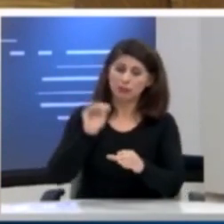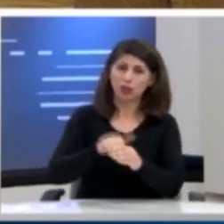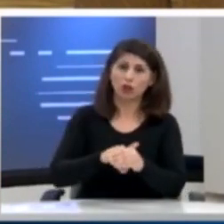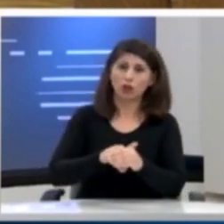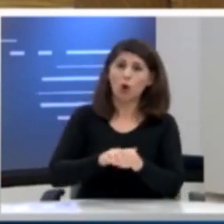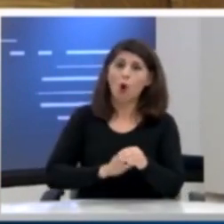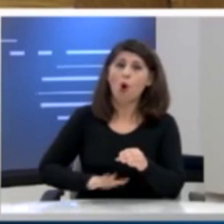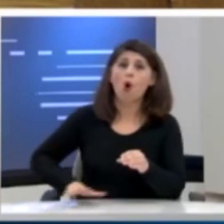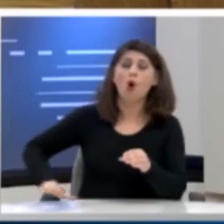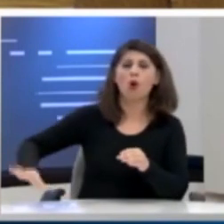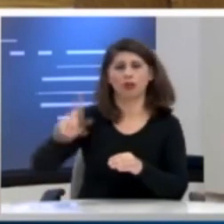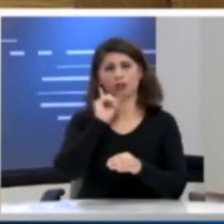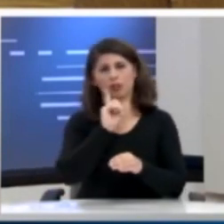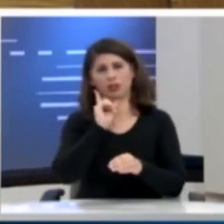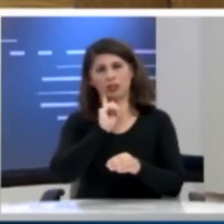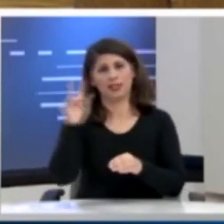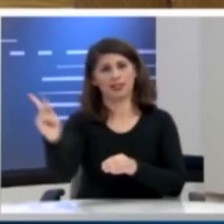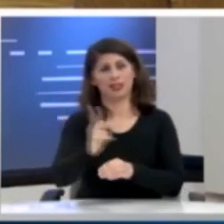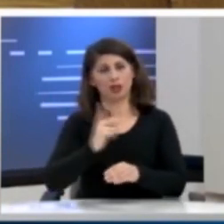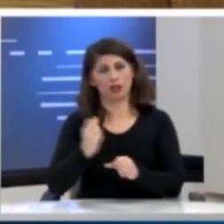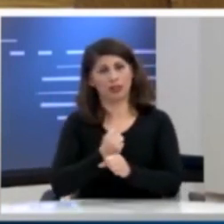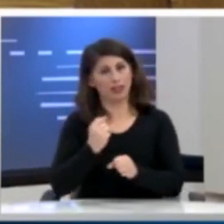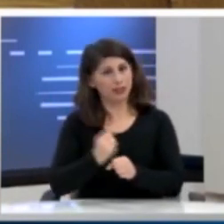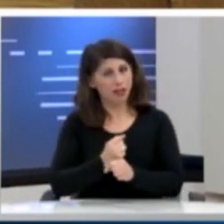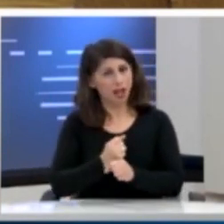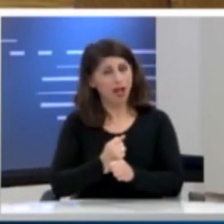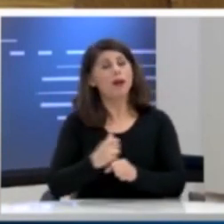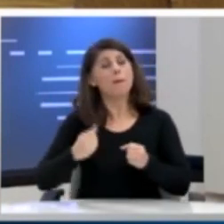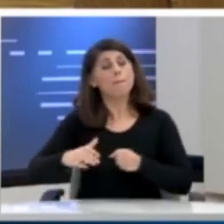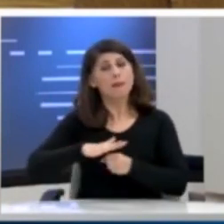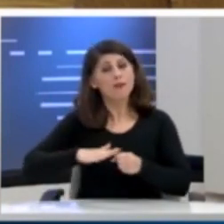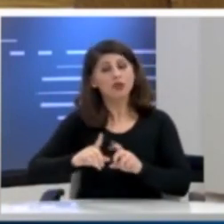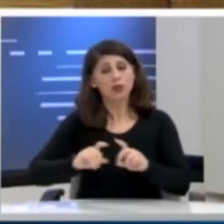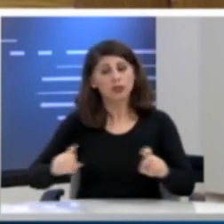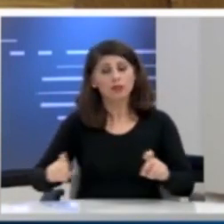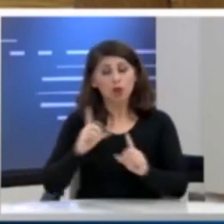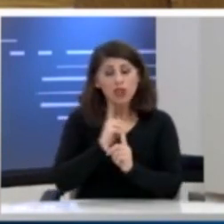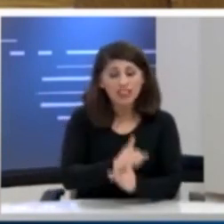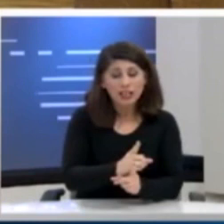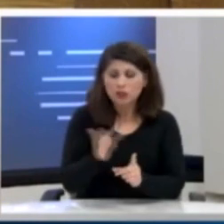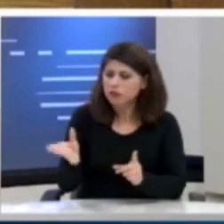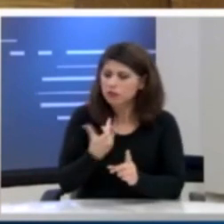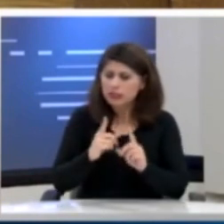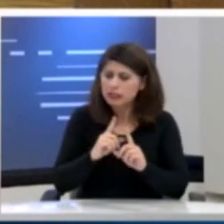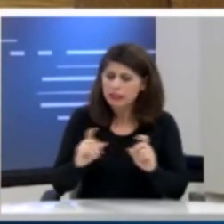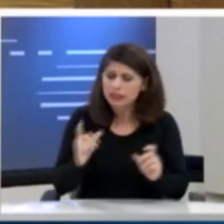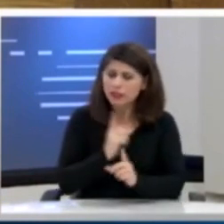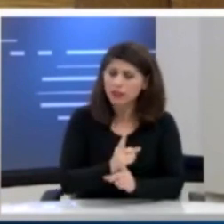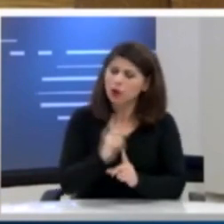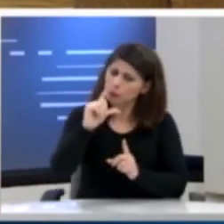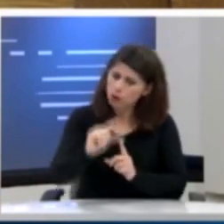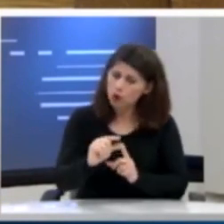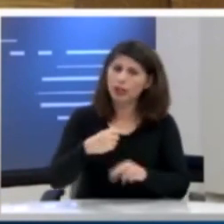συμμετοχή όλων των γυναικών στην κοινωνική εργασία με βάση το αντικείμενο ειδίκευσης, με λιγότερες